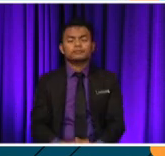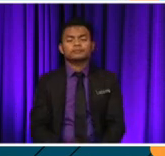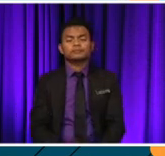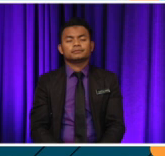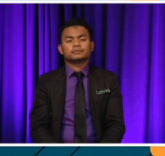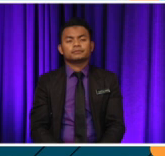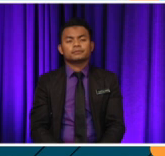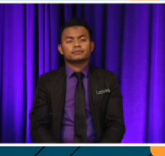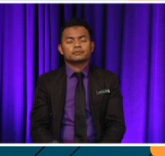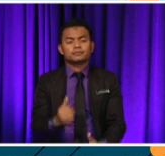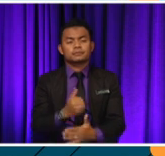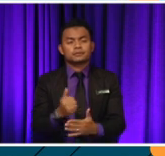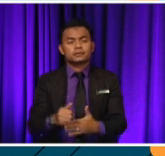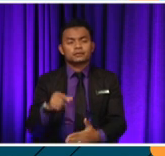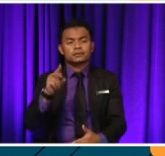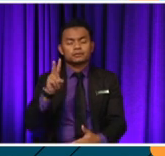peringkat pengusaha